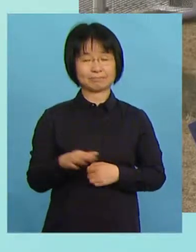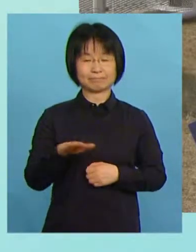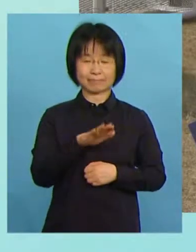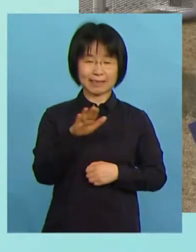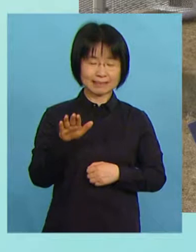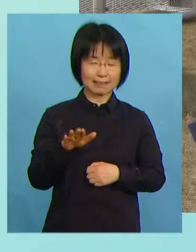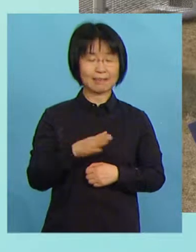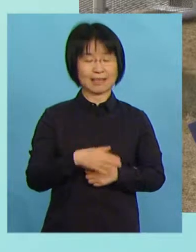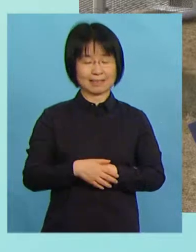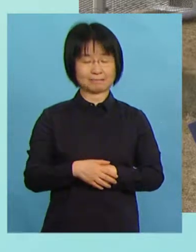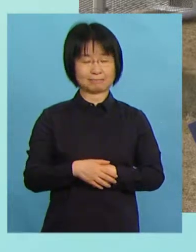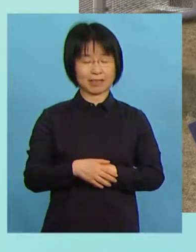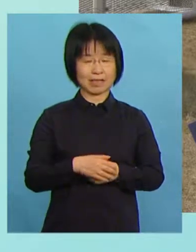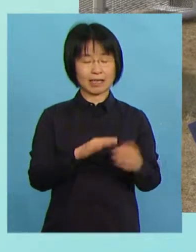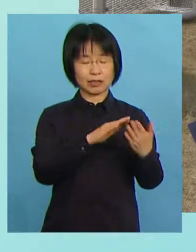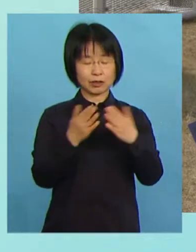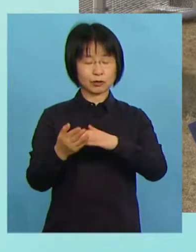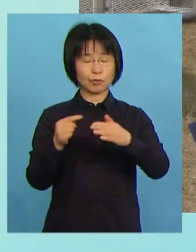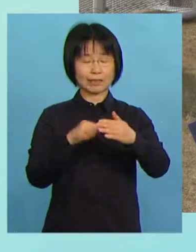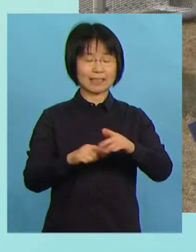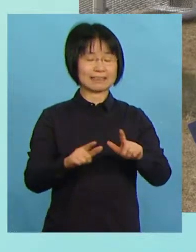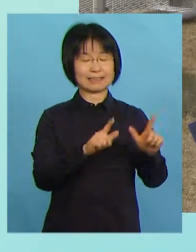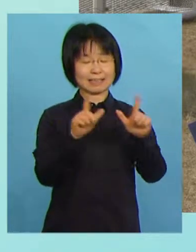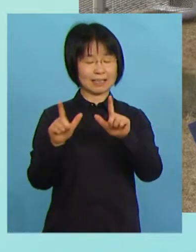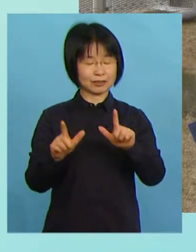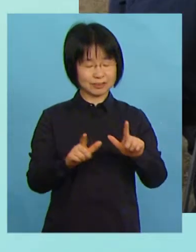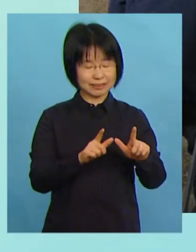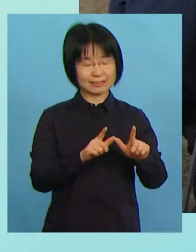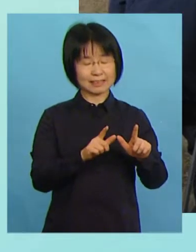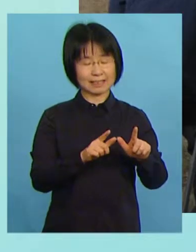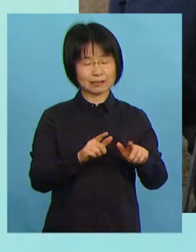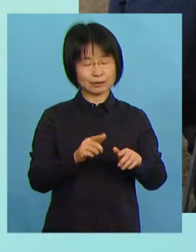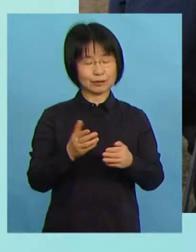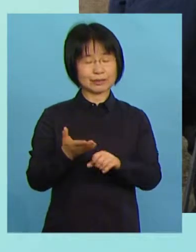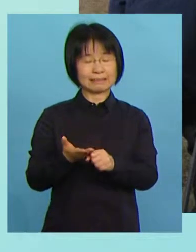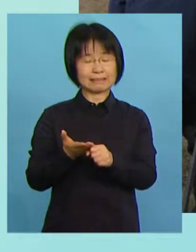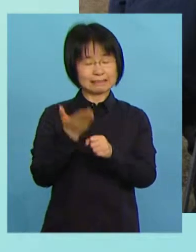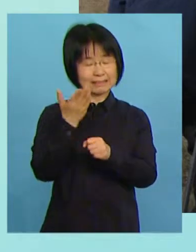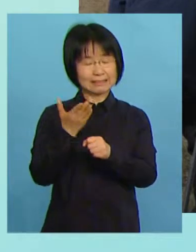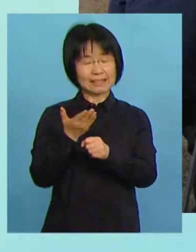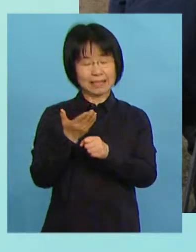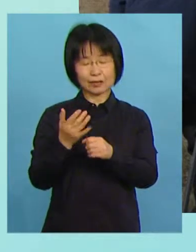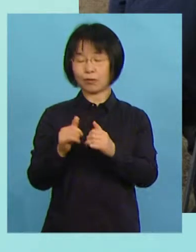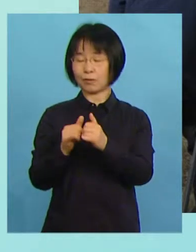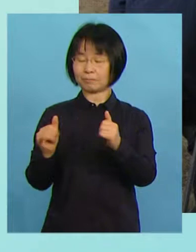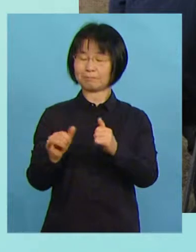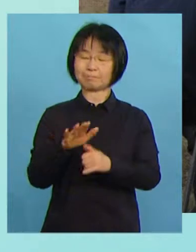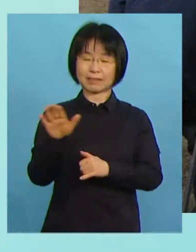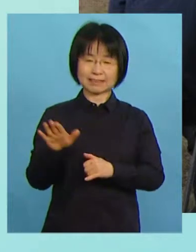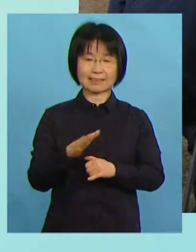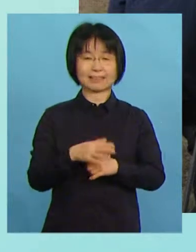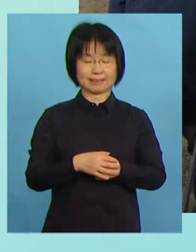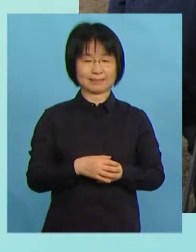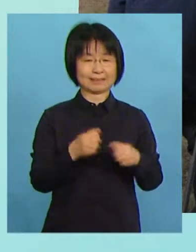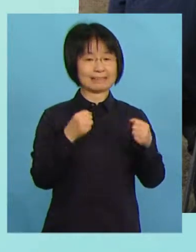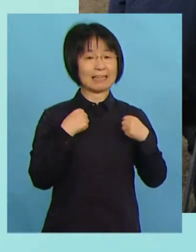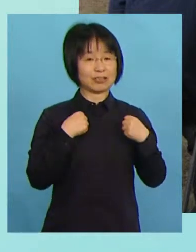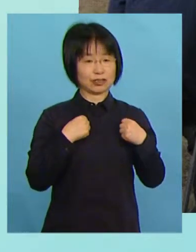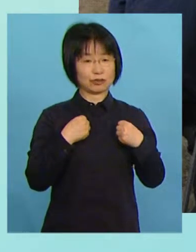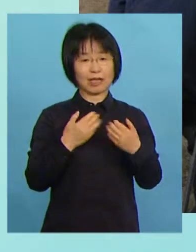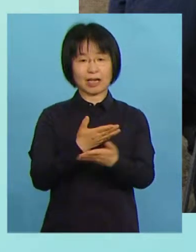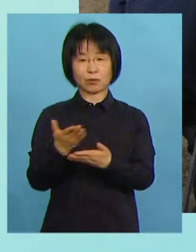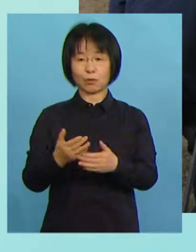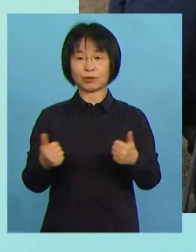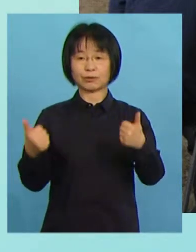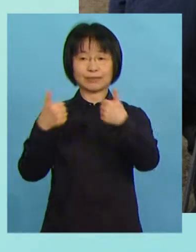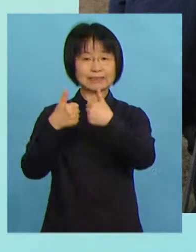んは神山町内在住のシニア層を中心に結成された団体です。練習や交流試合を通